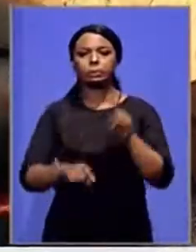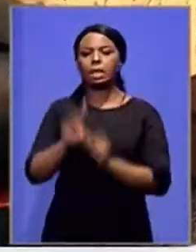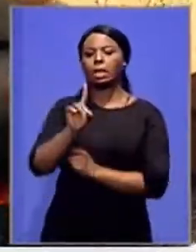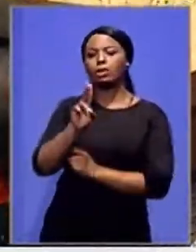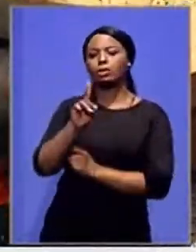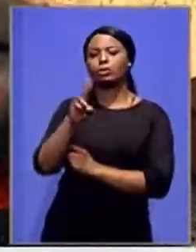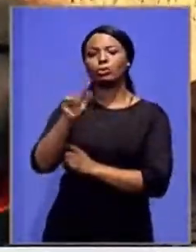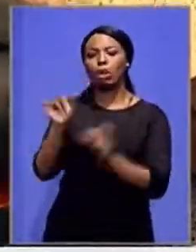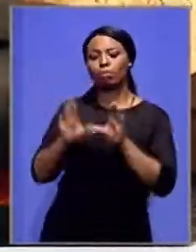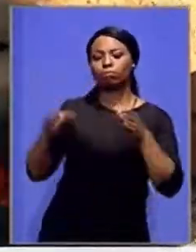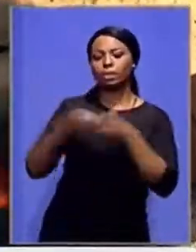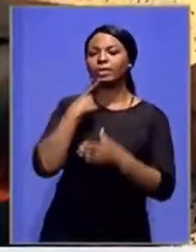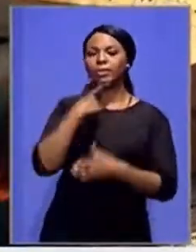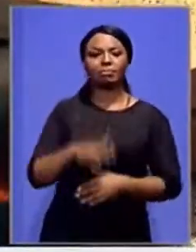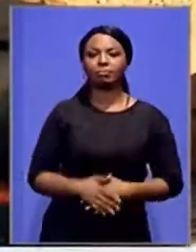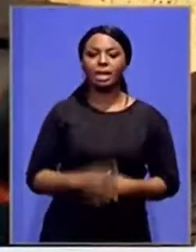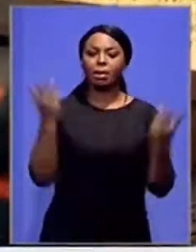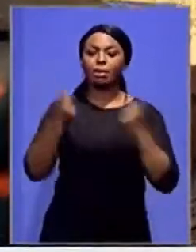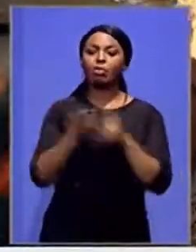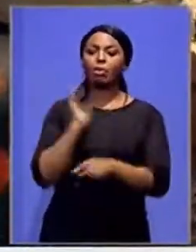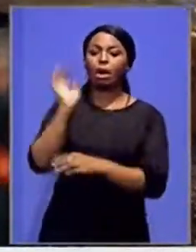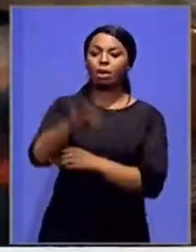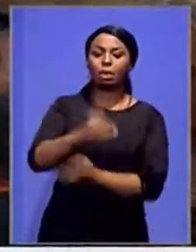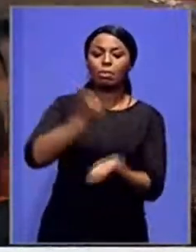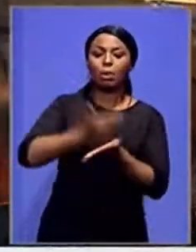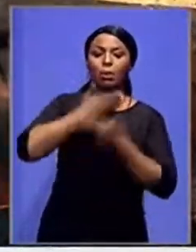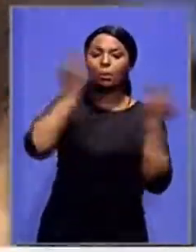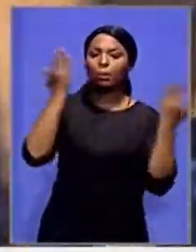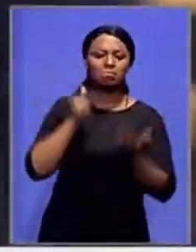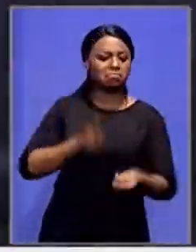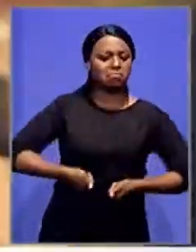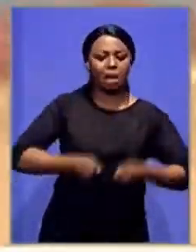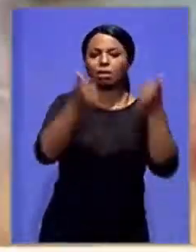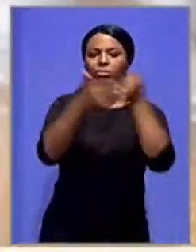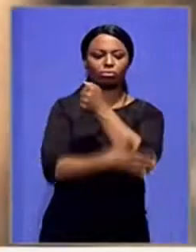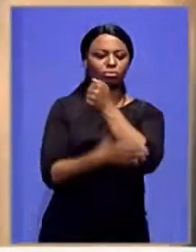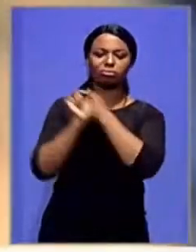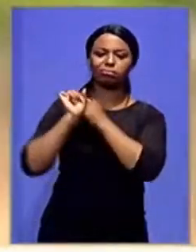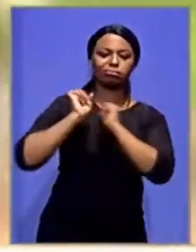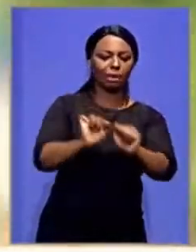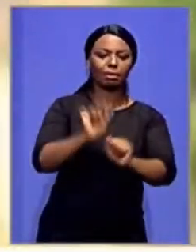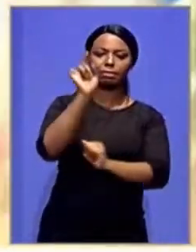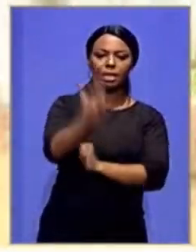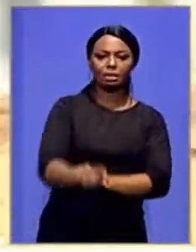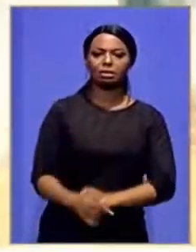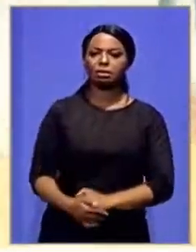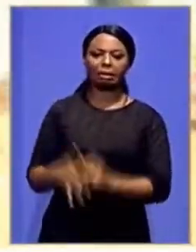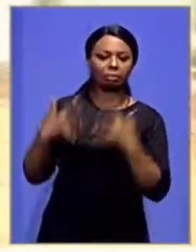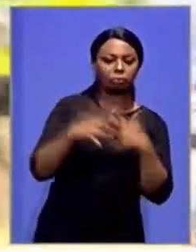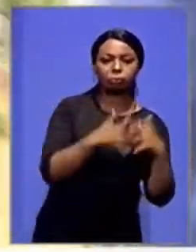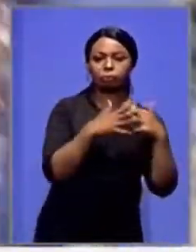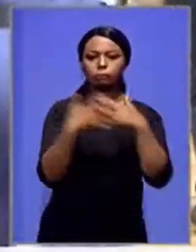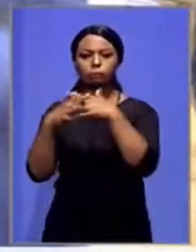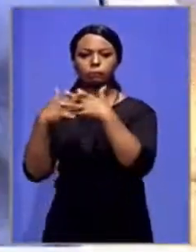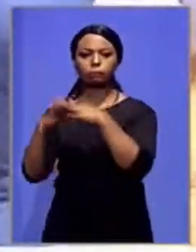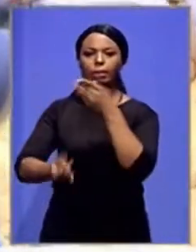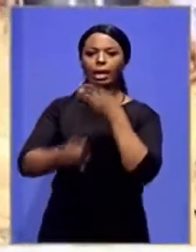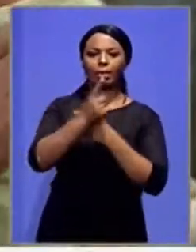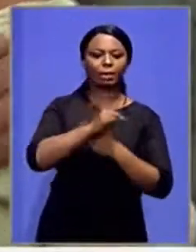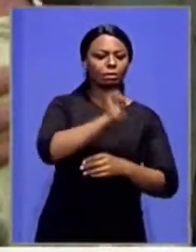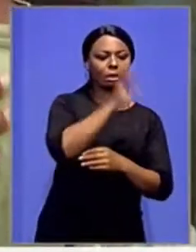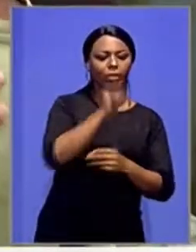hore ha di batle melata e senang ditokomane ka hare ho naha. Sena se ile sa baka qwaketsano pakeng tsa a mang a ma-Afrika Borwa le